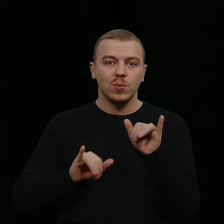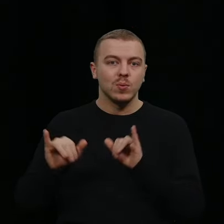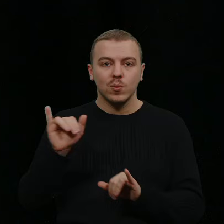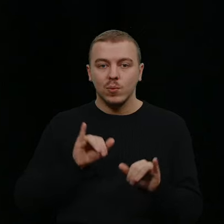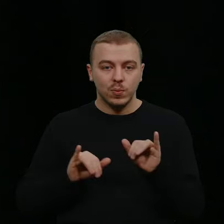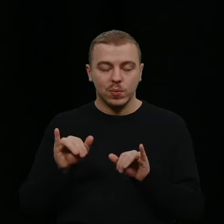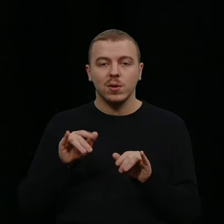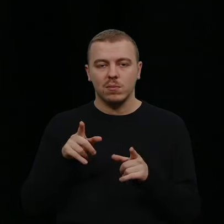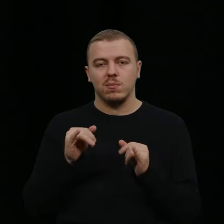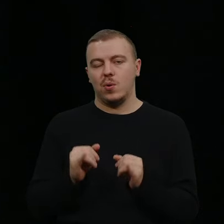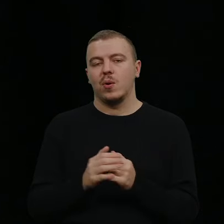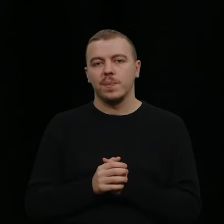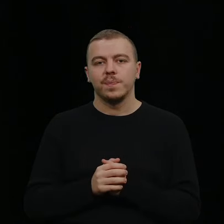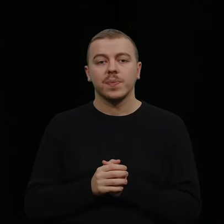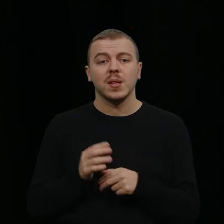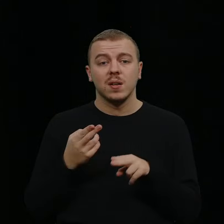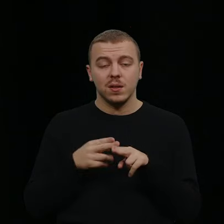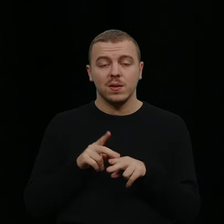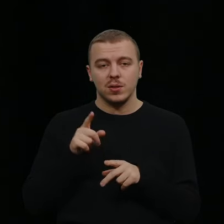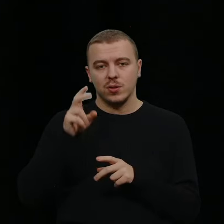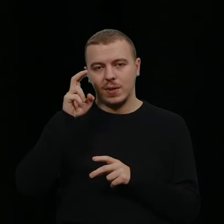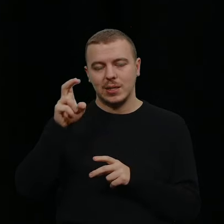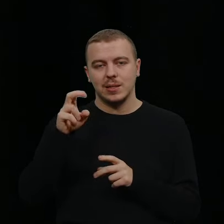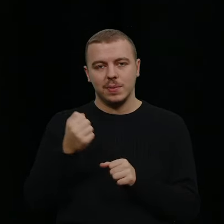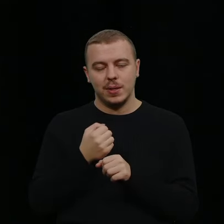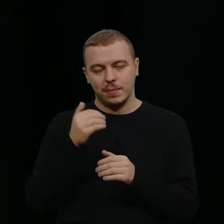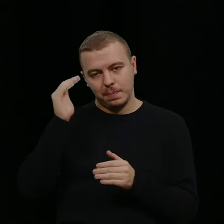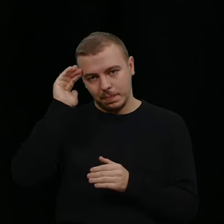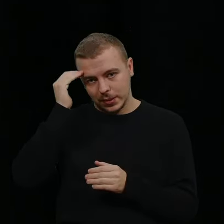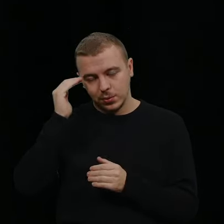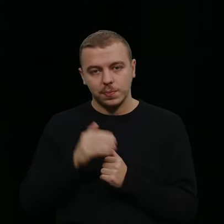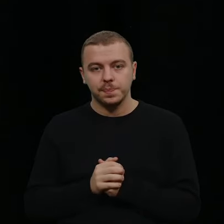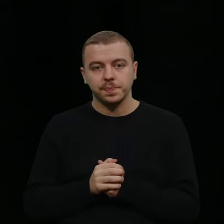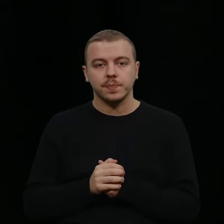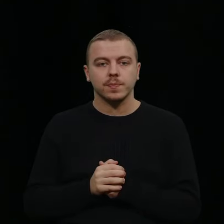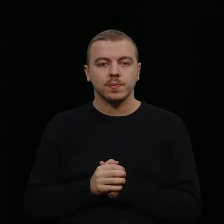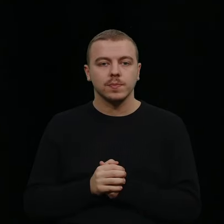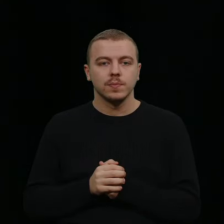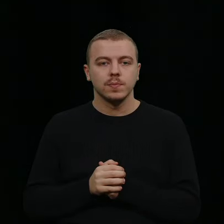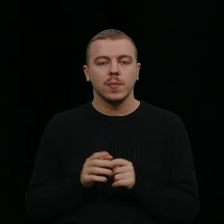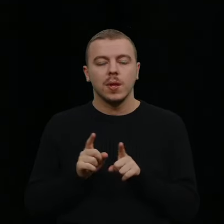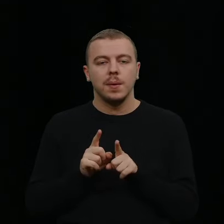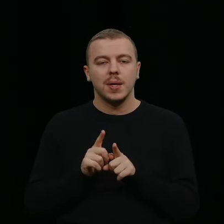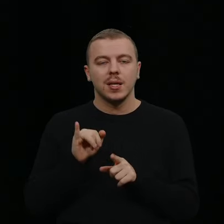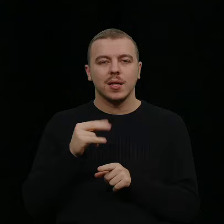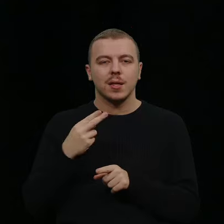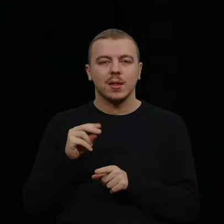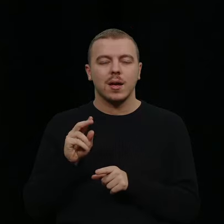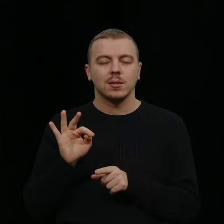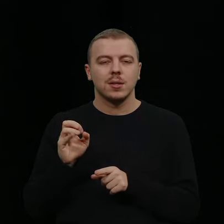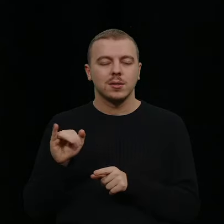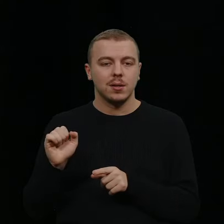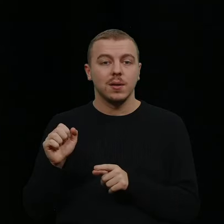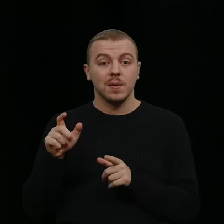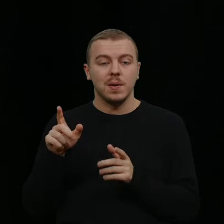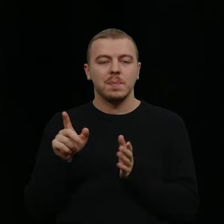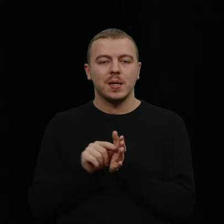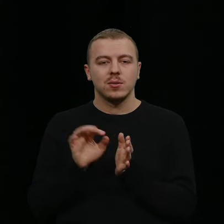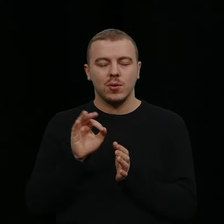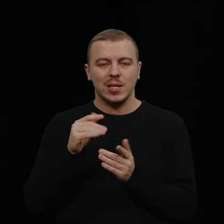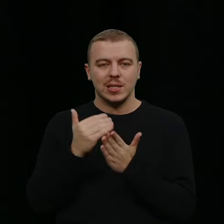laisvalaikio. Tai yra blogai, tai čia jau valstybės reikalas tai padaryti. Be abejo, reiškia, indeksacija pensijų numatyta